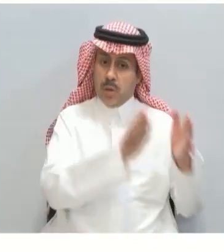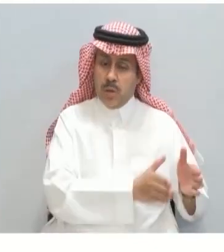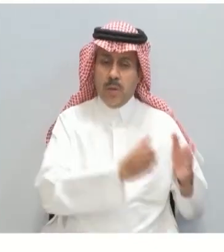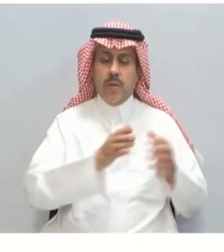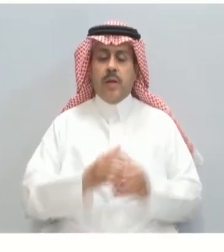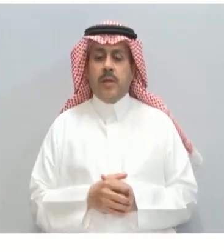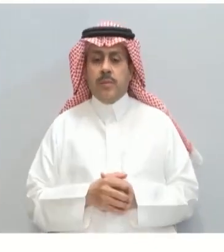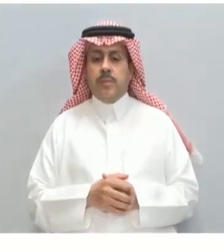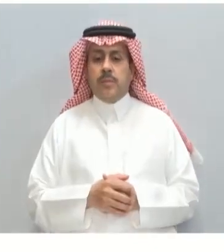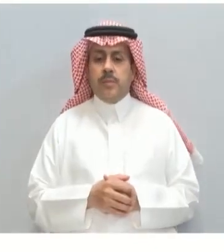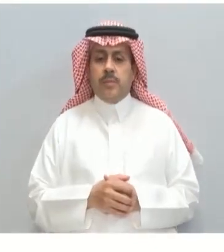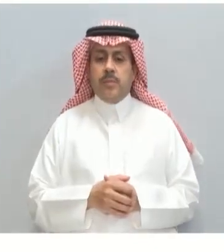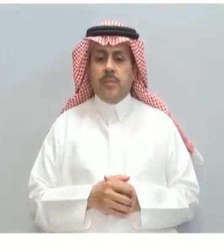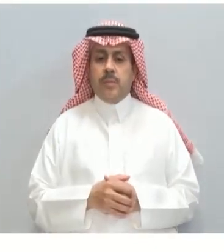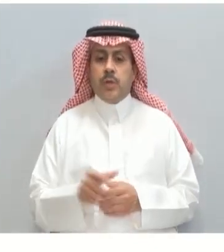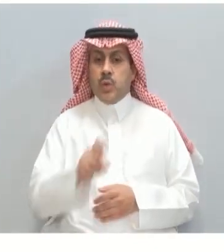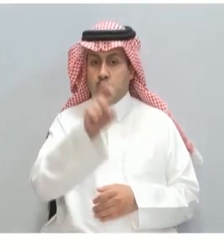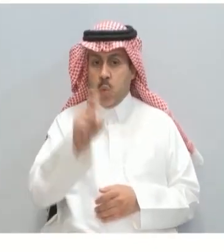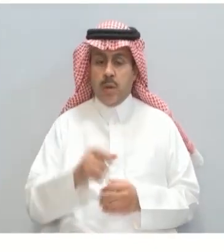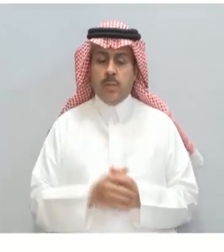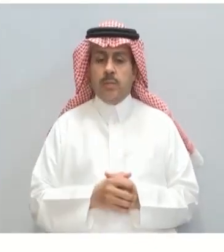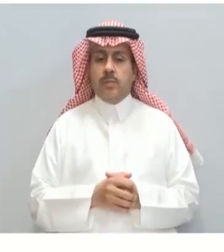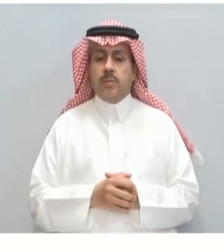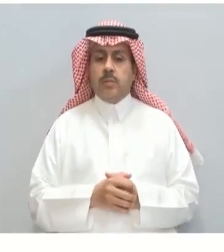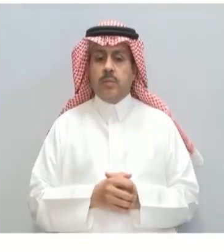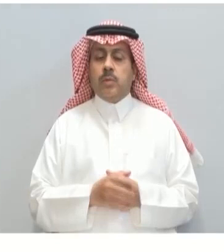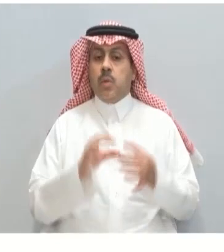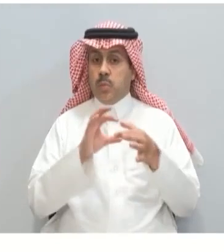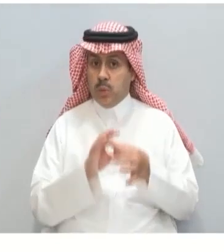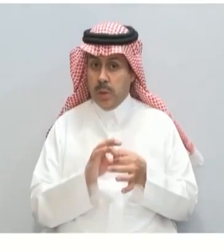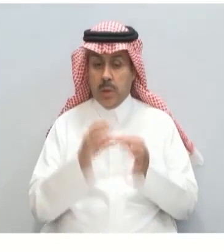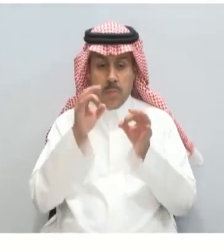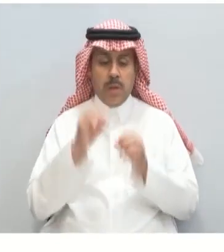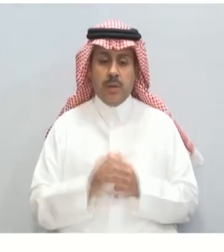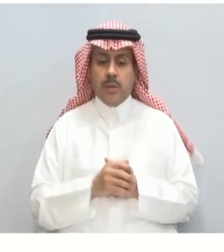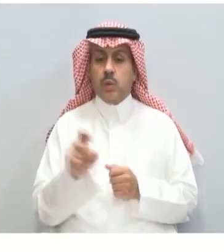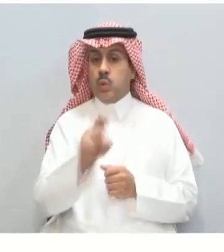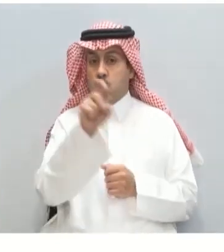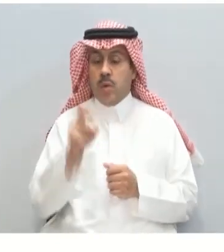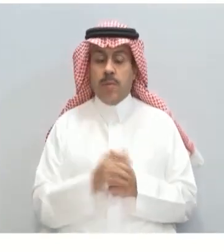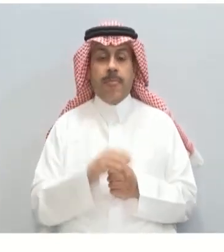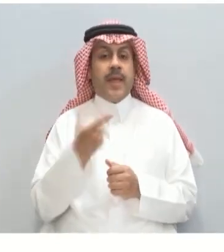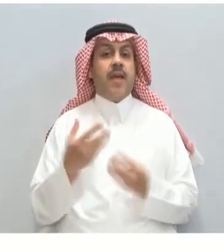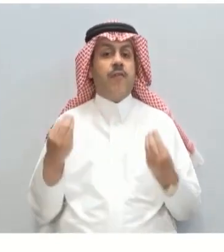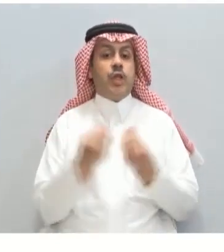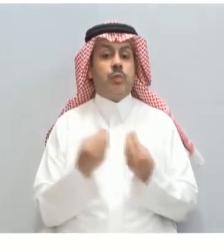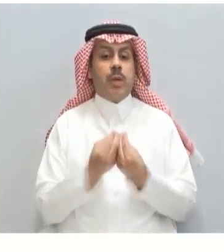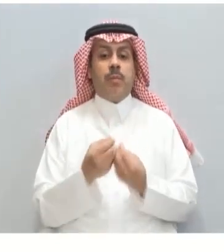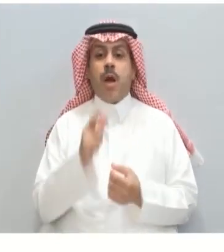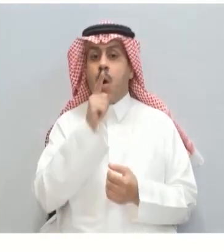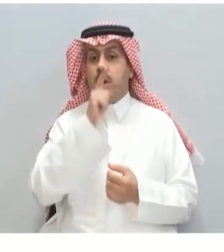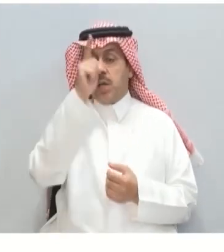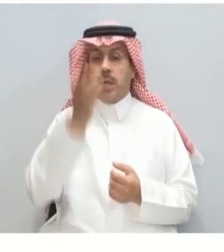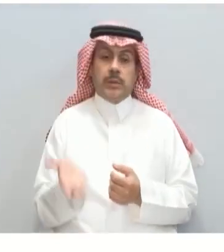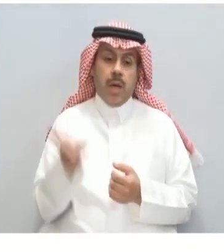بعد هذا الى هذا التقويم الذي معنا المتعلق بالايات الكريمات هنا السؤال كيف نجمع بين قوله